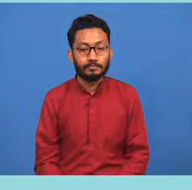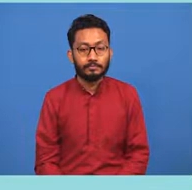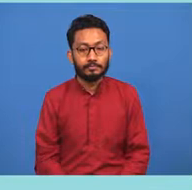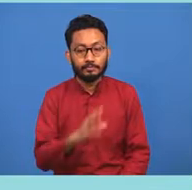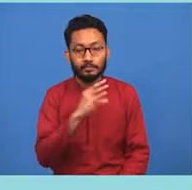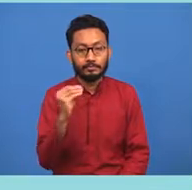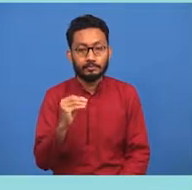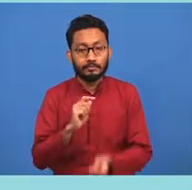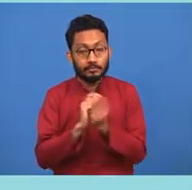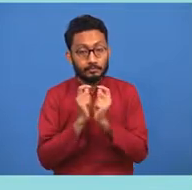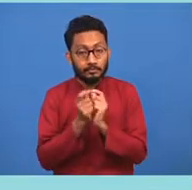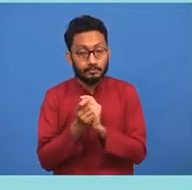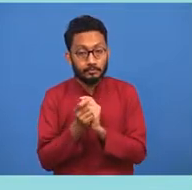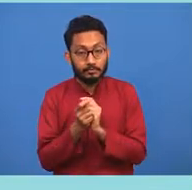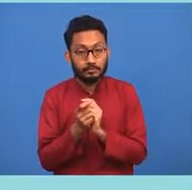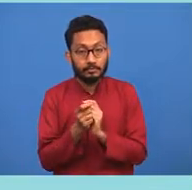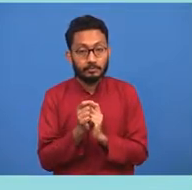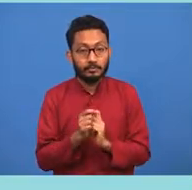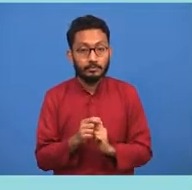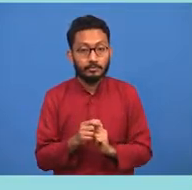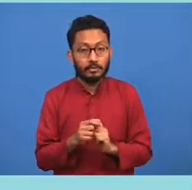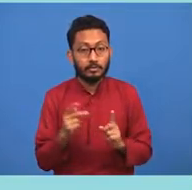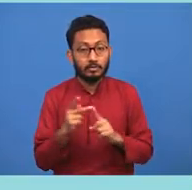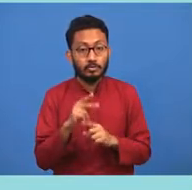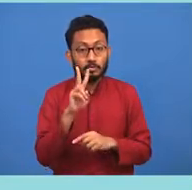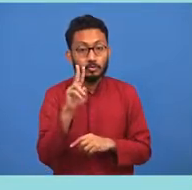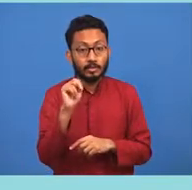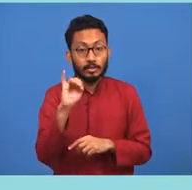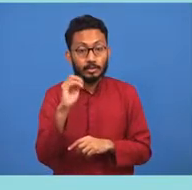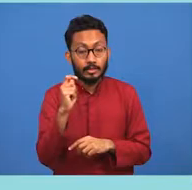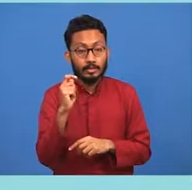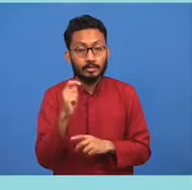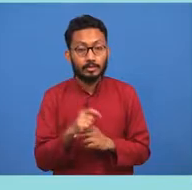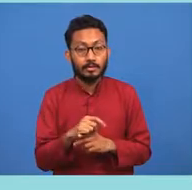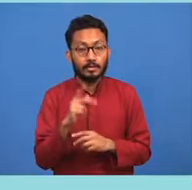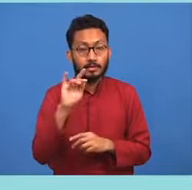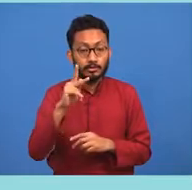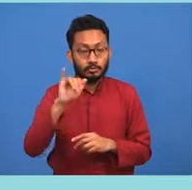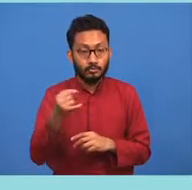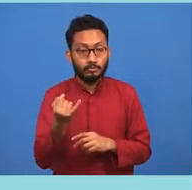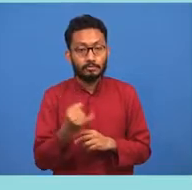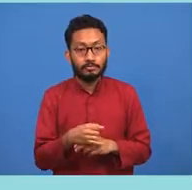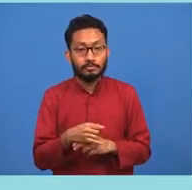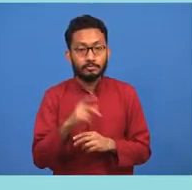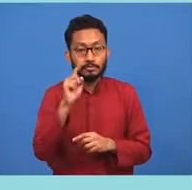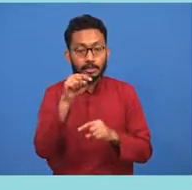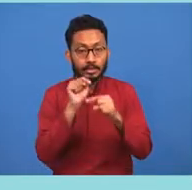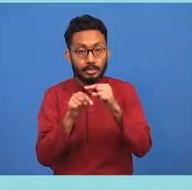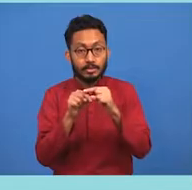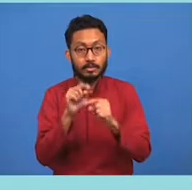dan ditukar kepada unit kilojoule dengan membahagikannya dengan 1000